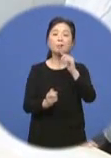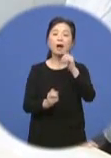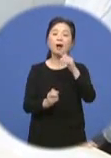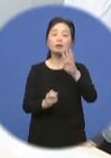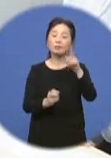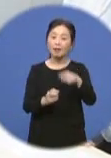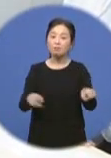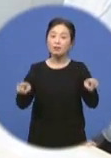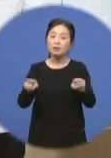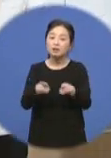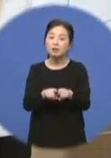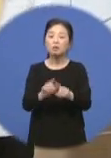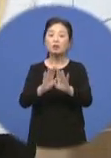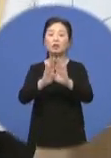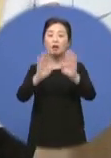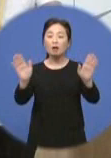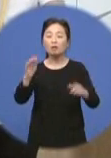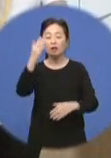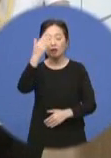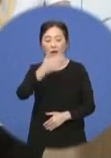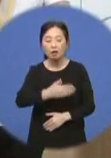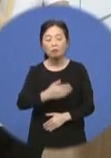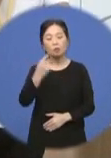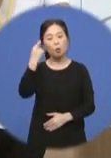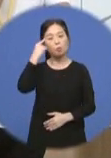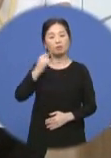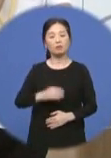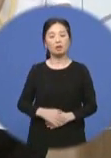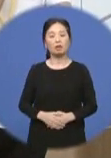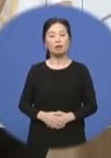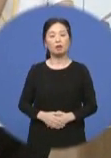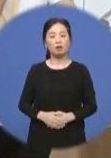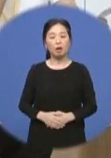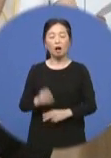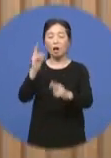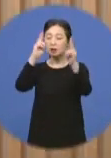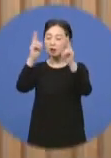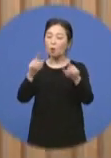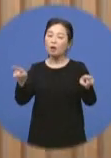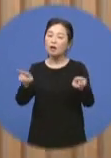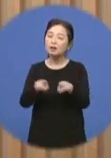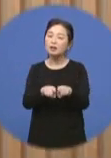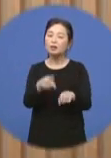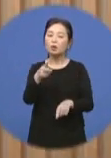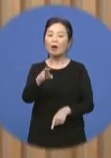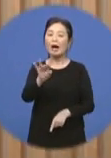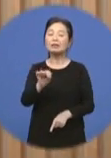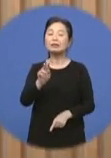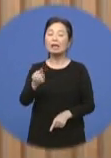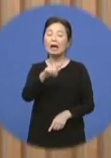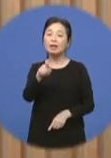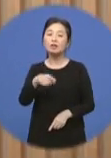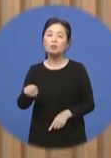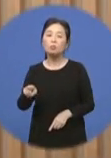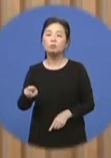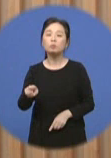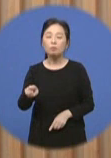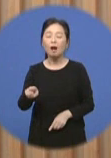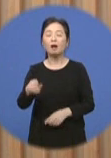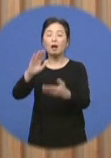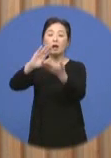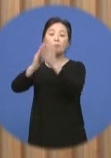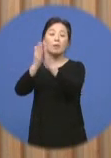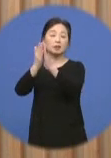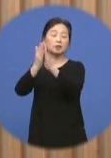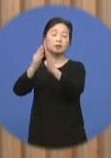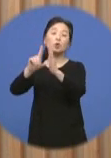ったということなので、こうなんていうんでしょう、企業さんがそもそもこう絡んでくるようなハッカソンって、こう都会には結構あると思うんですけど、